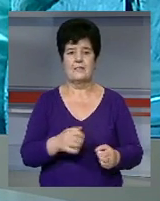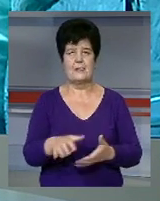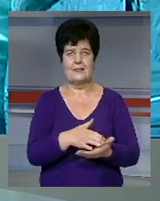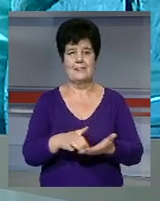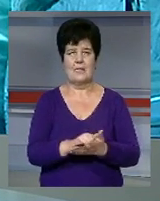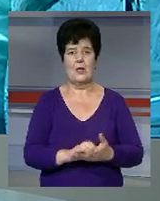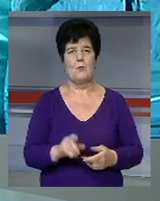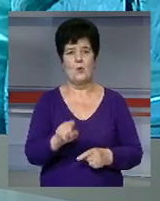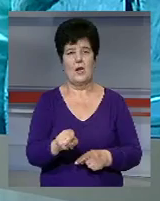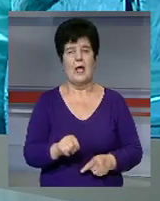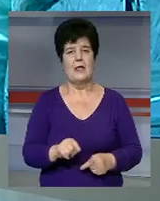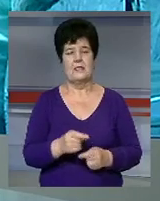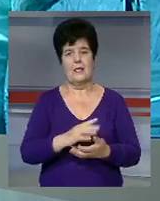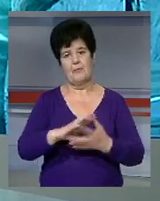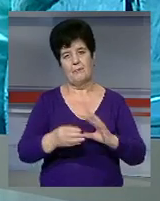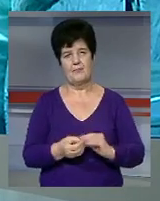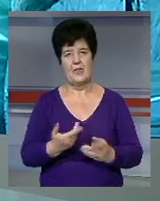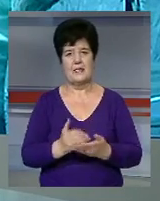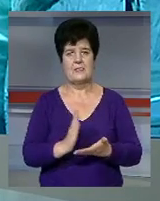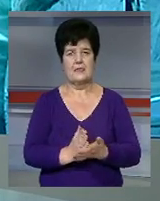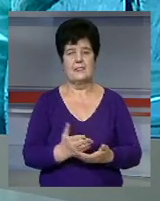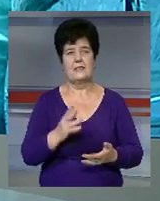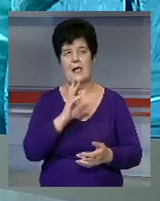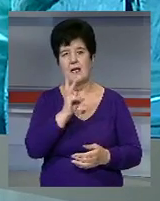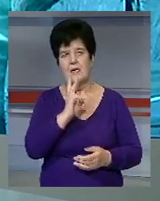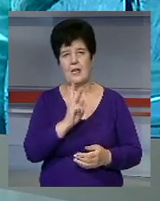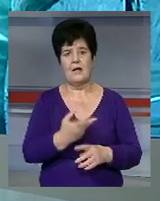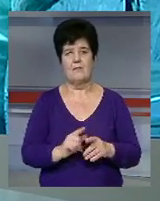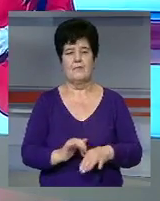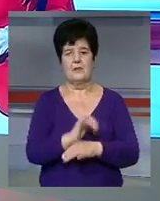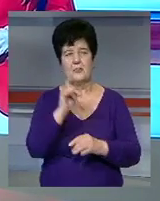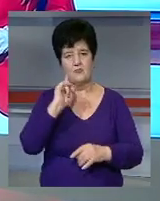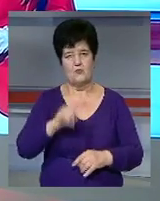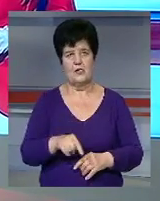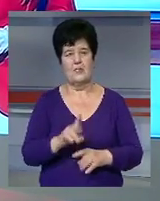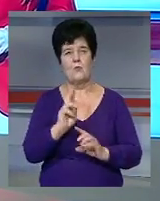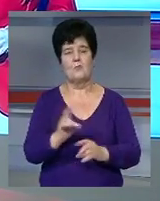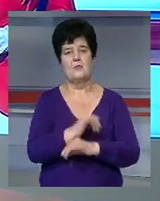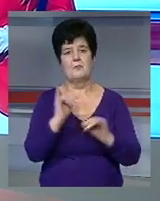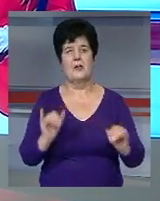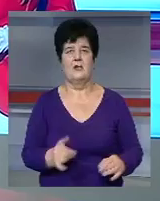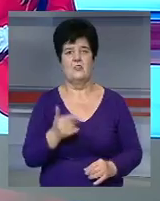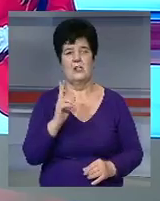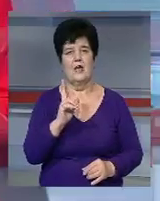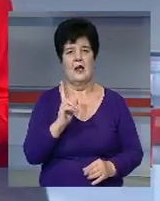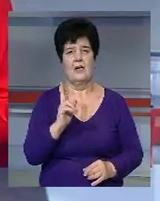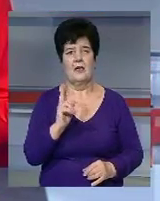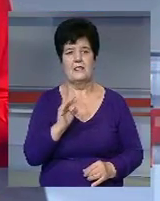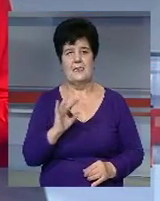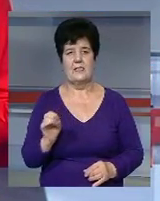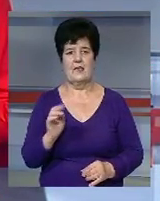indicilor de performanță. Cu cât se mărește leafa unui medic, știe Cristina Gavrilenko. Cristina, te ascultăm.